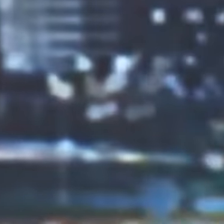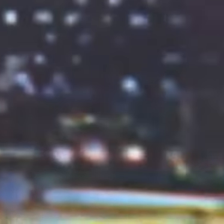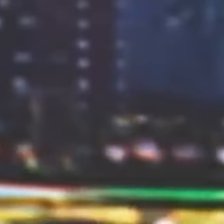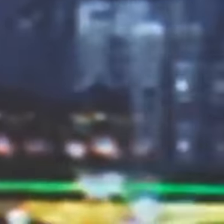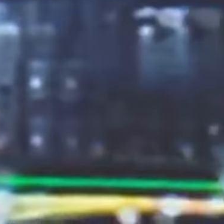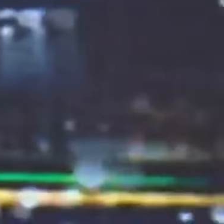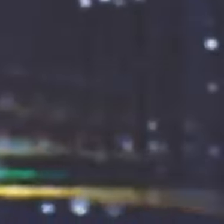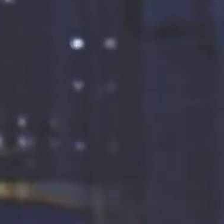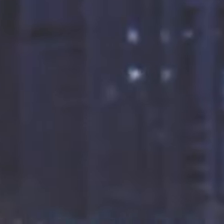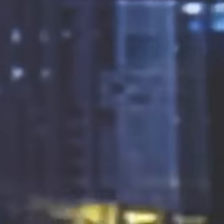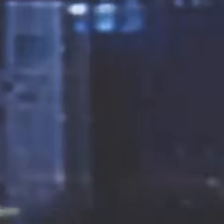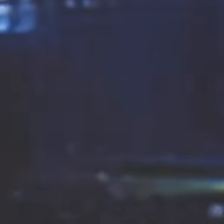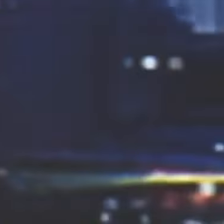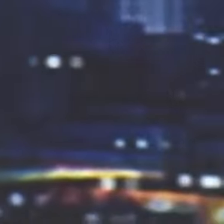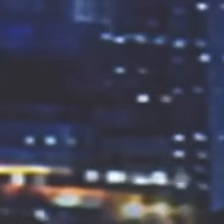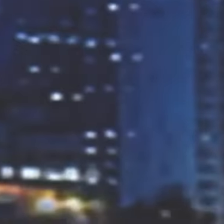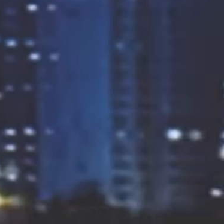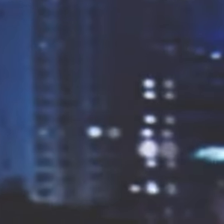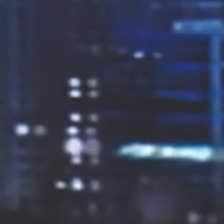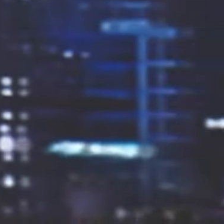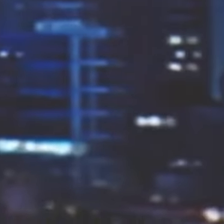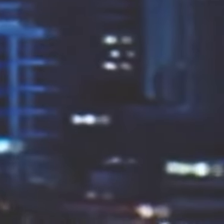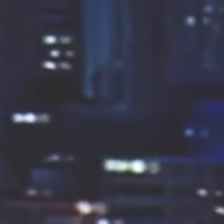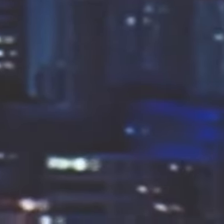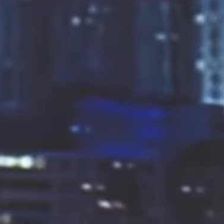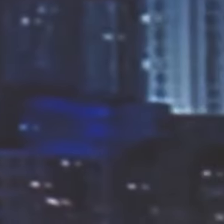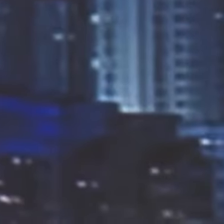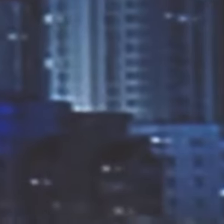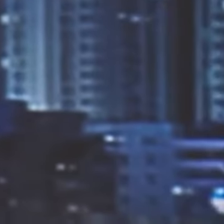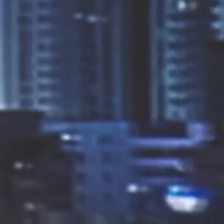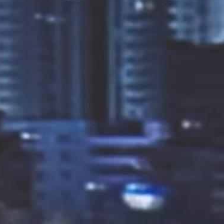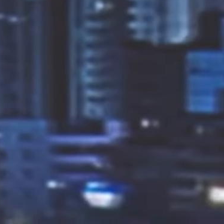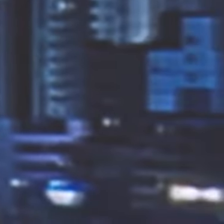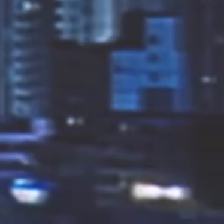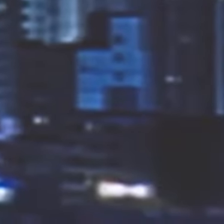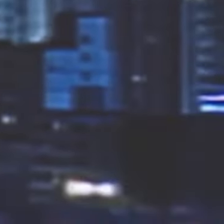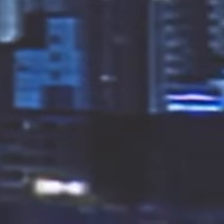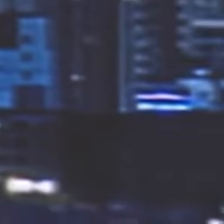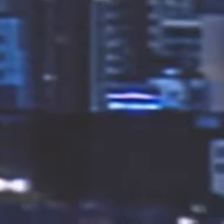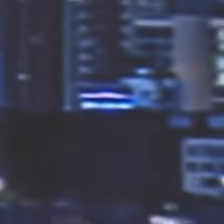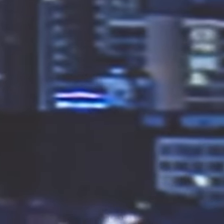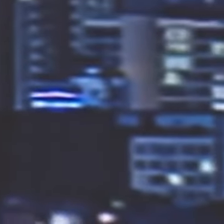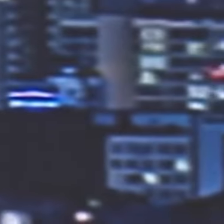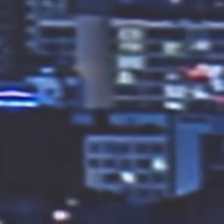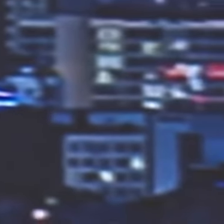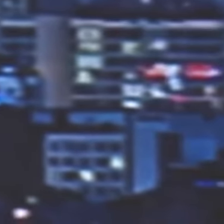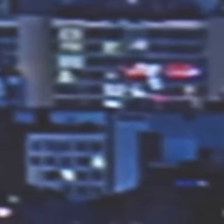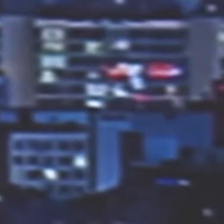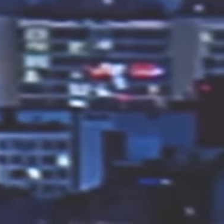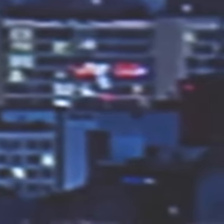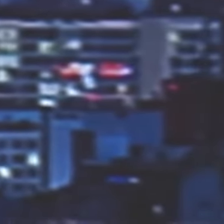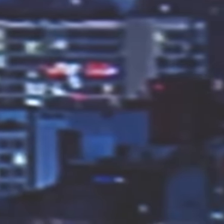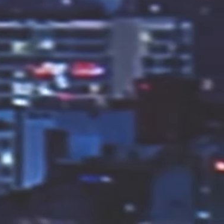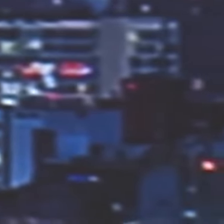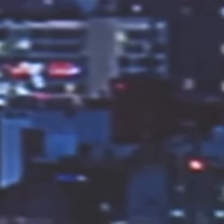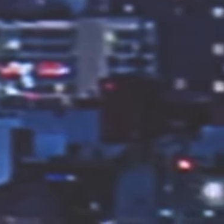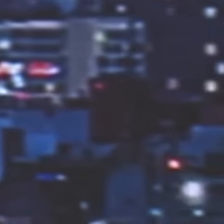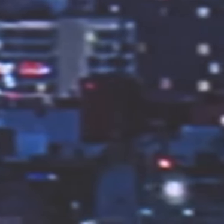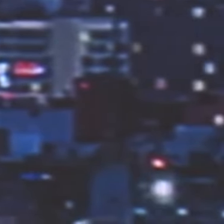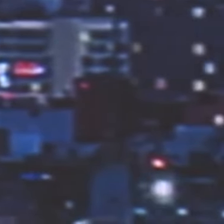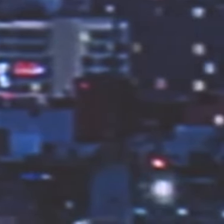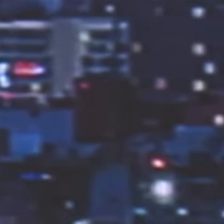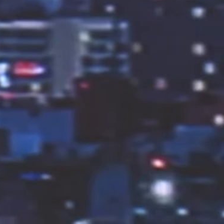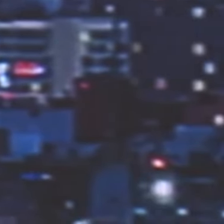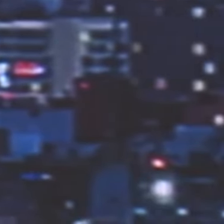입장입니다 JTBC 뉴스를 청해서 고맙습니다 저희는 저녁 6시 50분 뉴스룸에서 뵙겠습니다